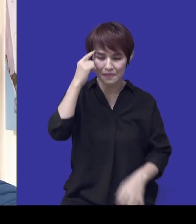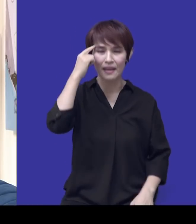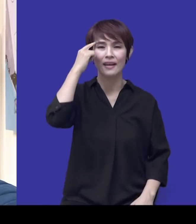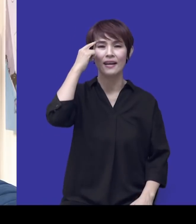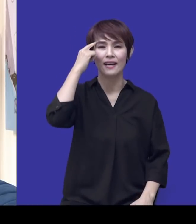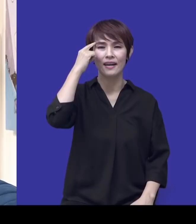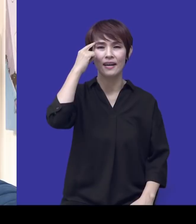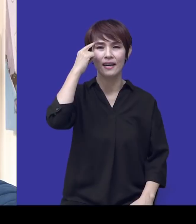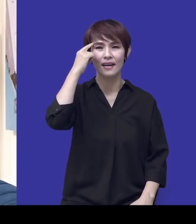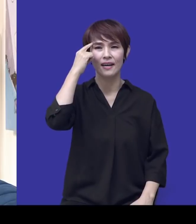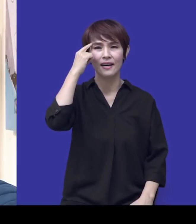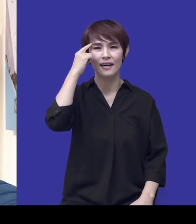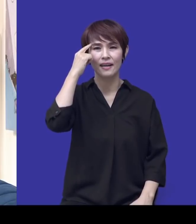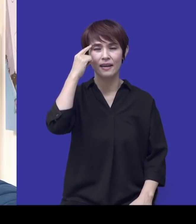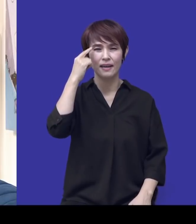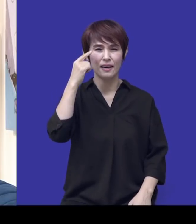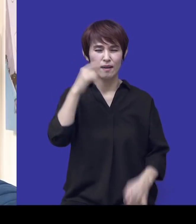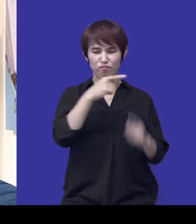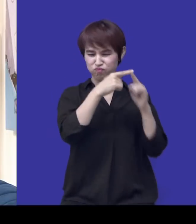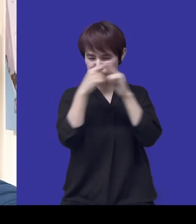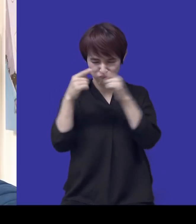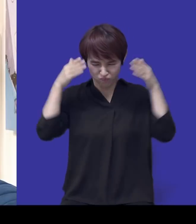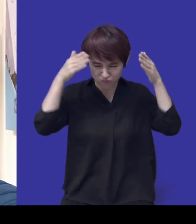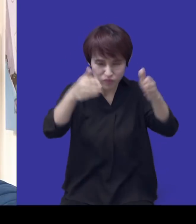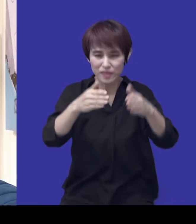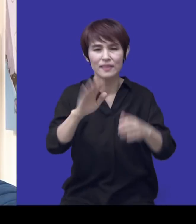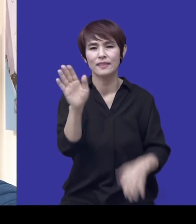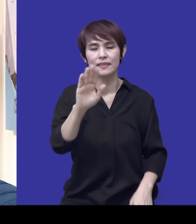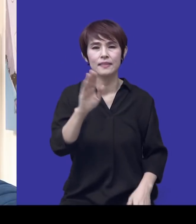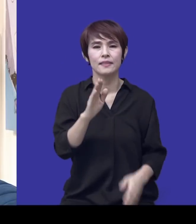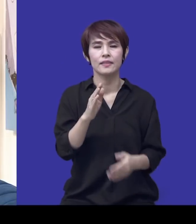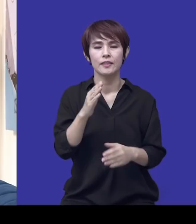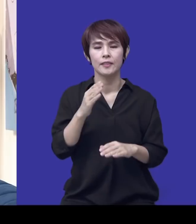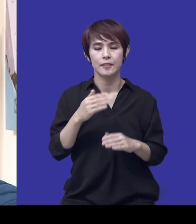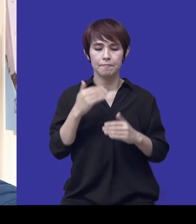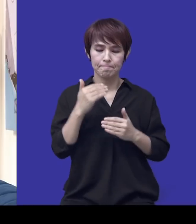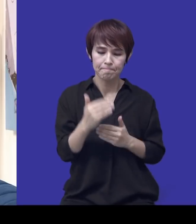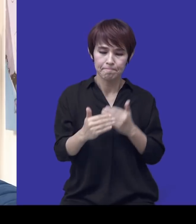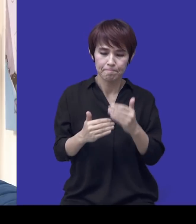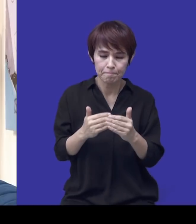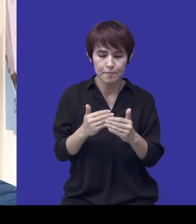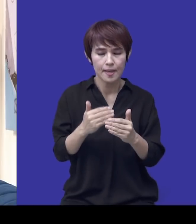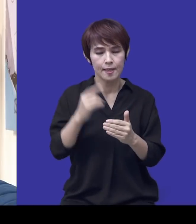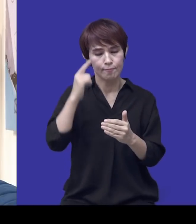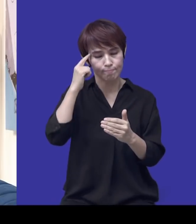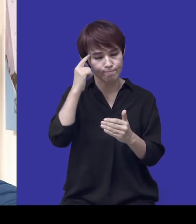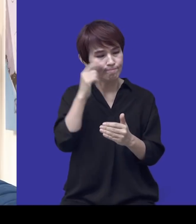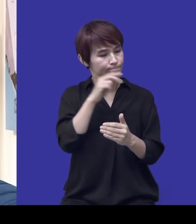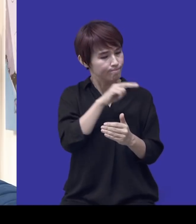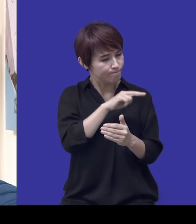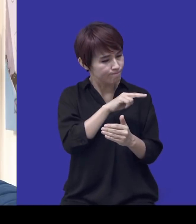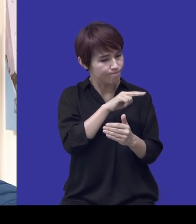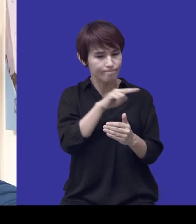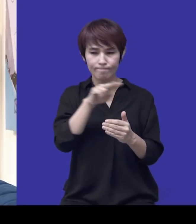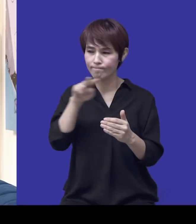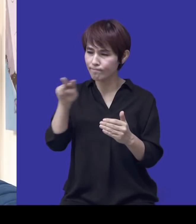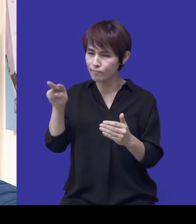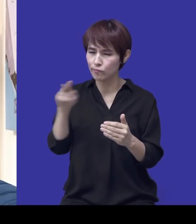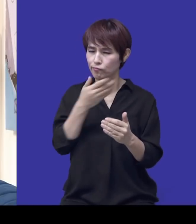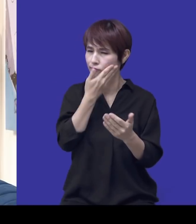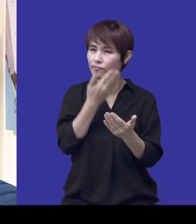그래서 멈추고 주위를 돌아보는 게 진정한 성공이지 않을까라고